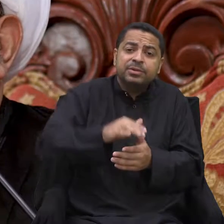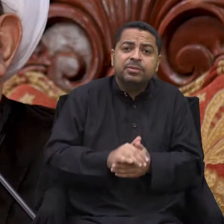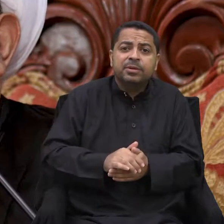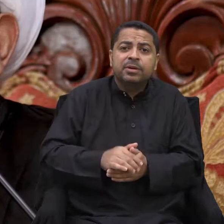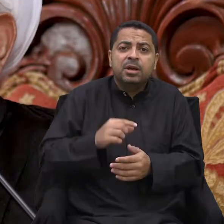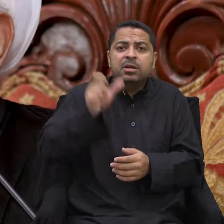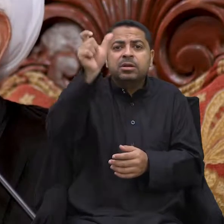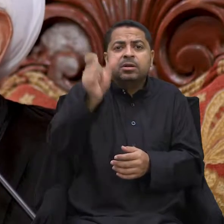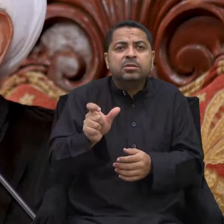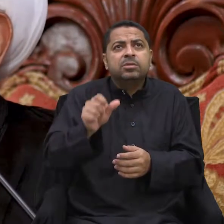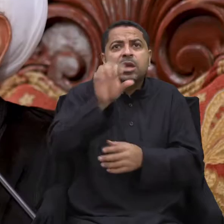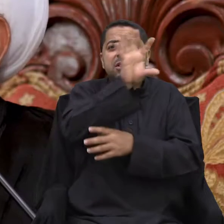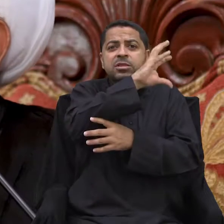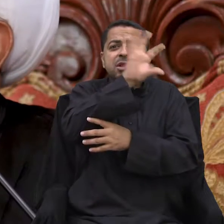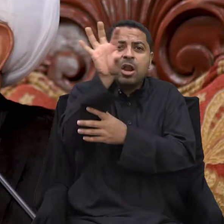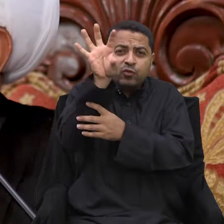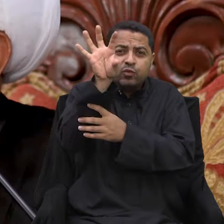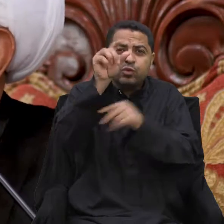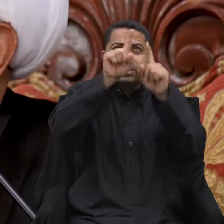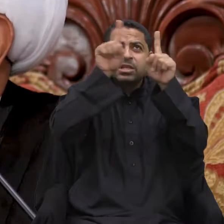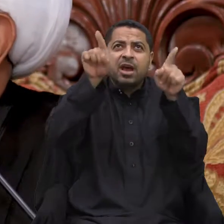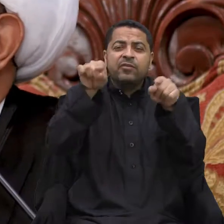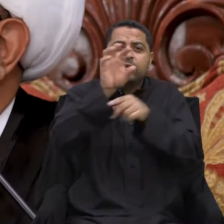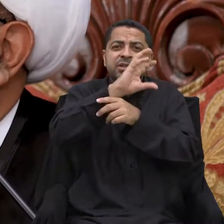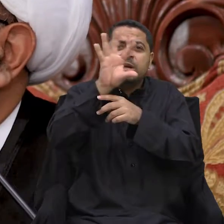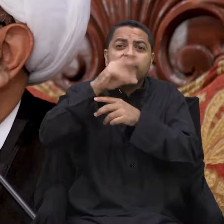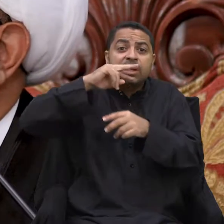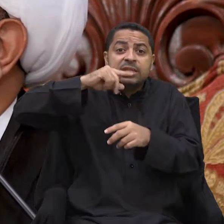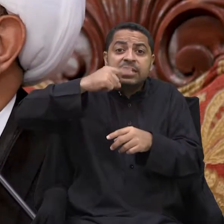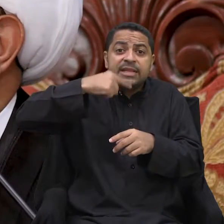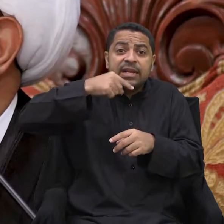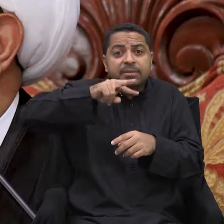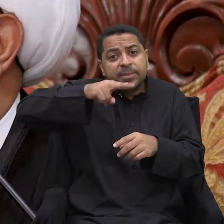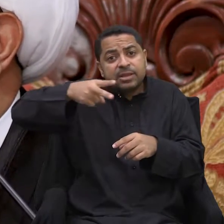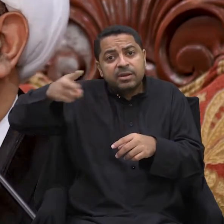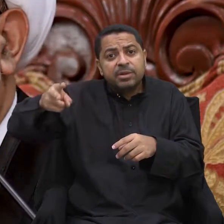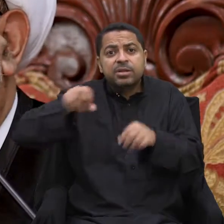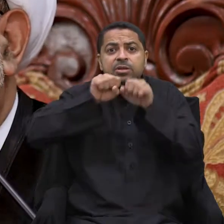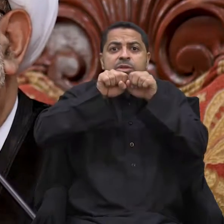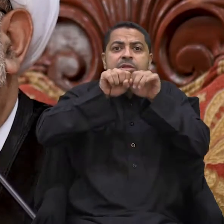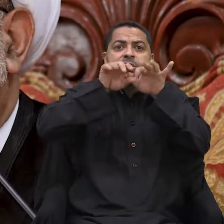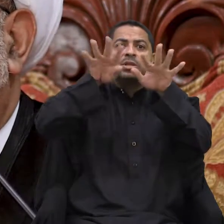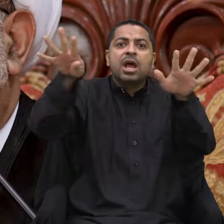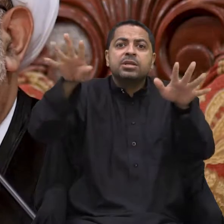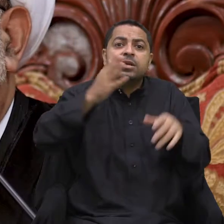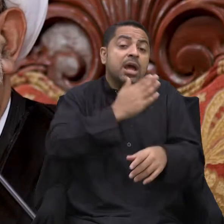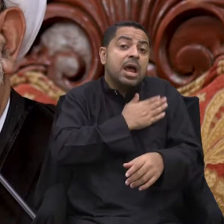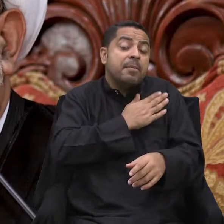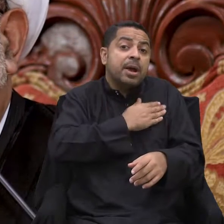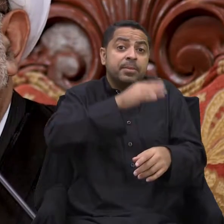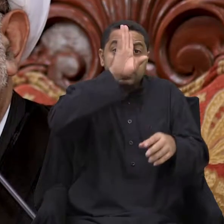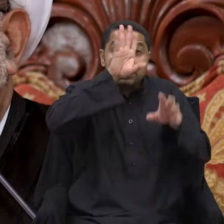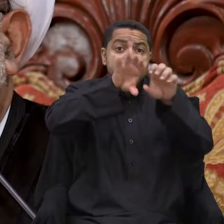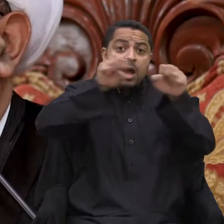لنا فضائيات بمختلف اللغات تنشر ذكر الحسين